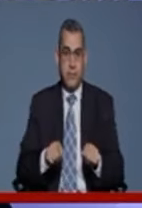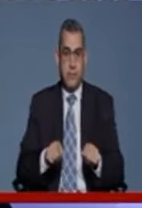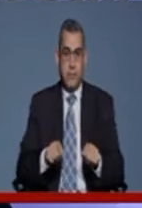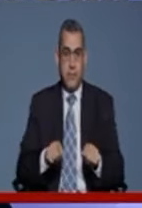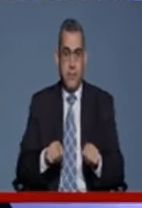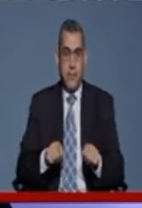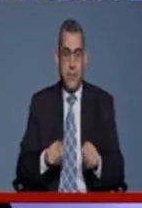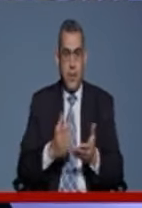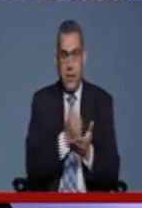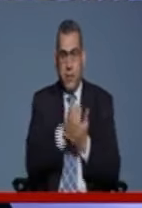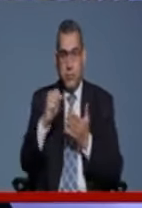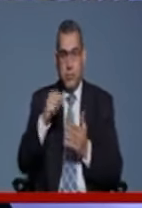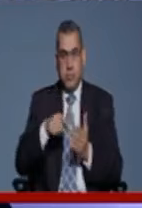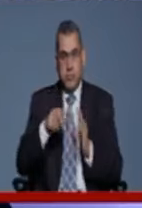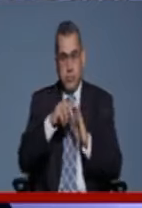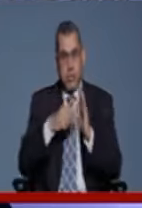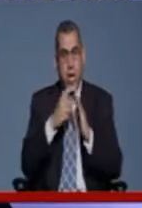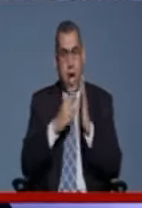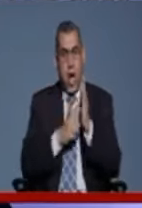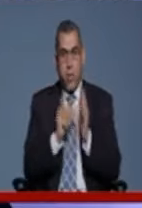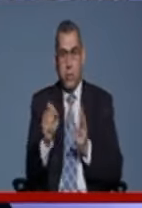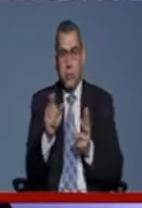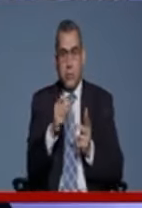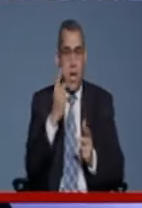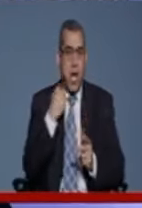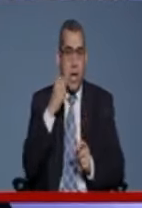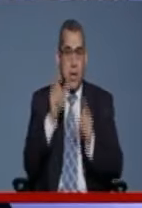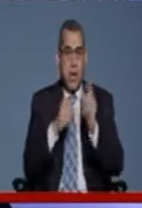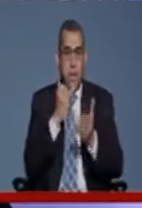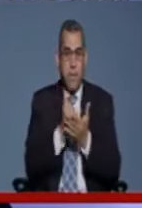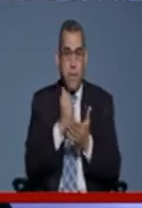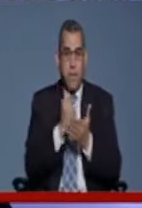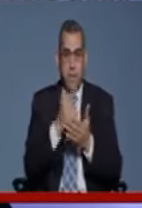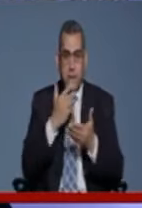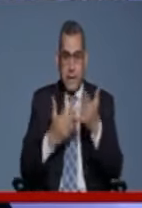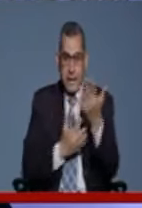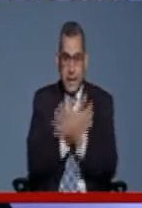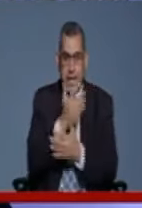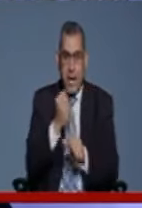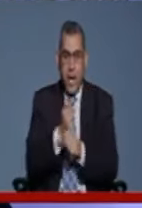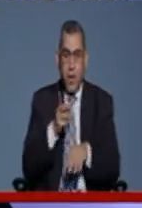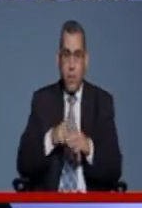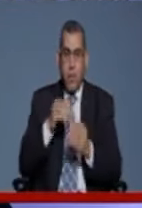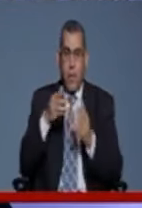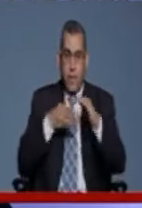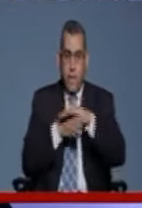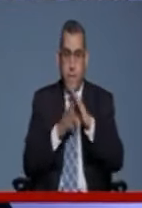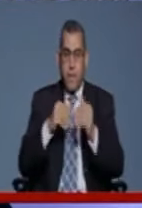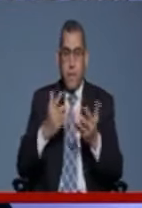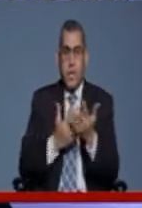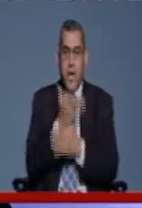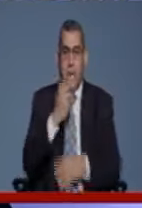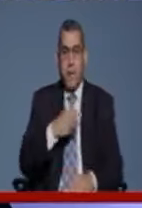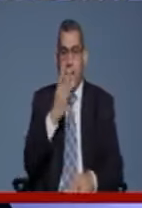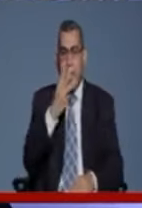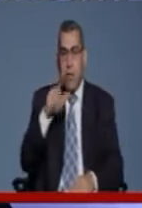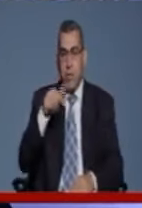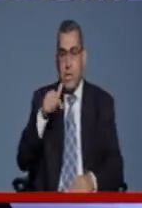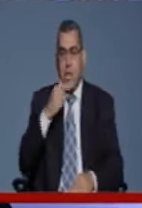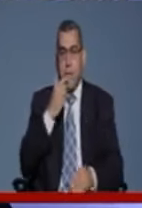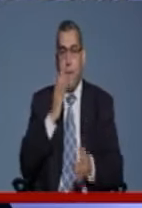واتخاذ الإجراءات القانونية تجاه عدد من الكيانات التجارية تقدر قيمتها السوقية ب 3.6 مليار